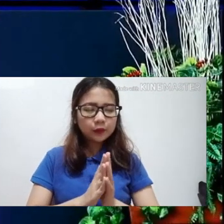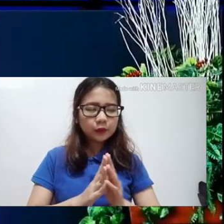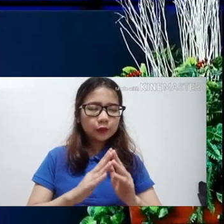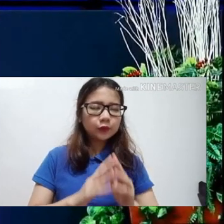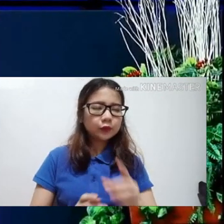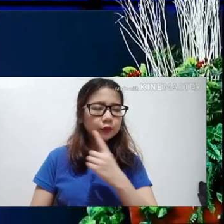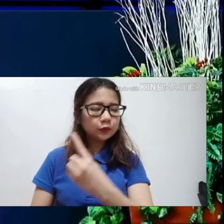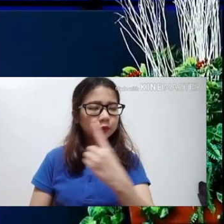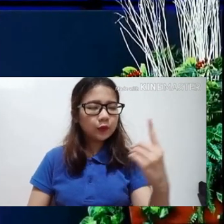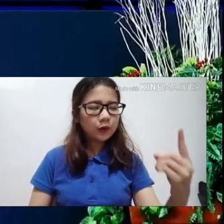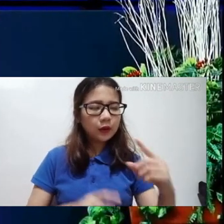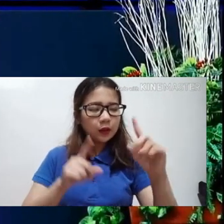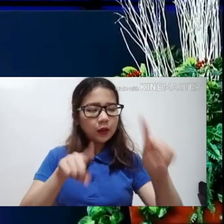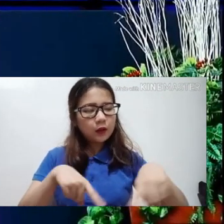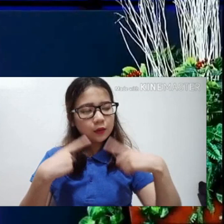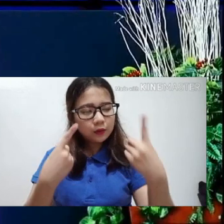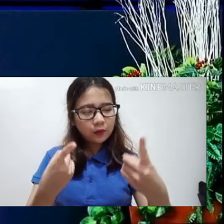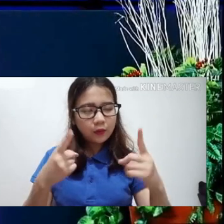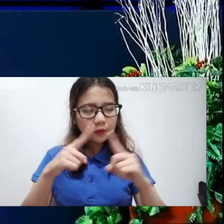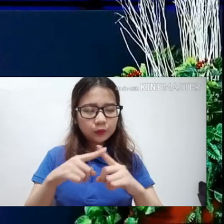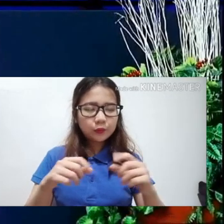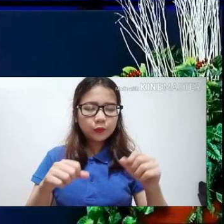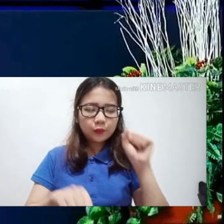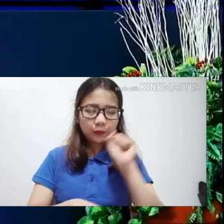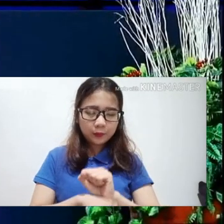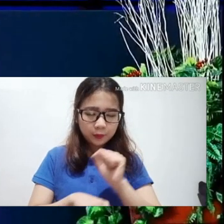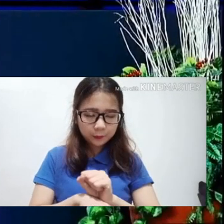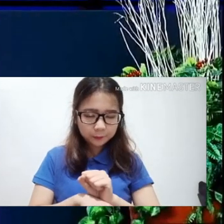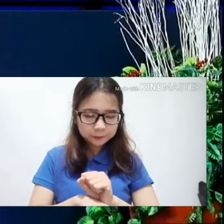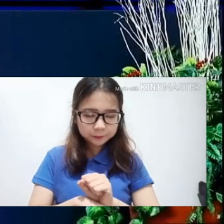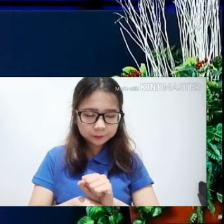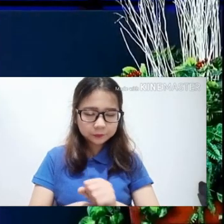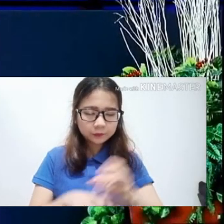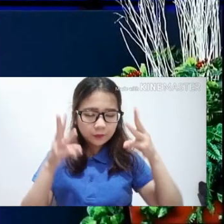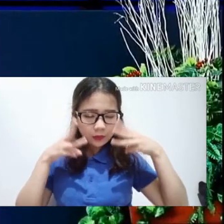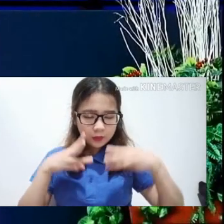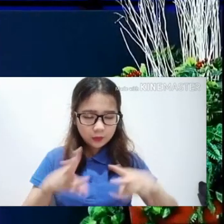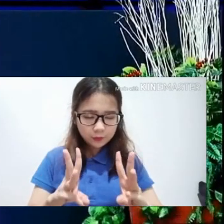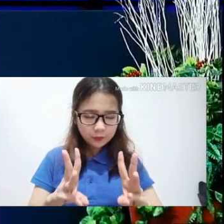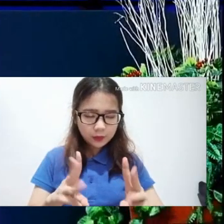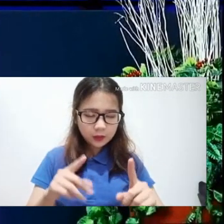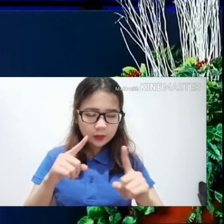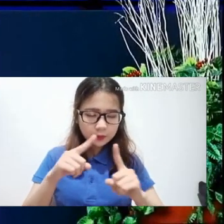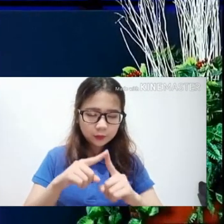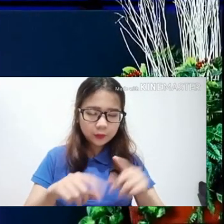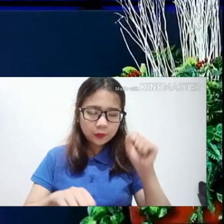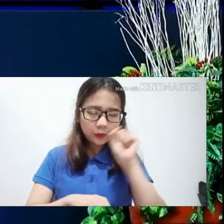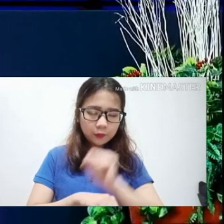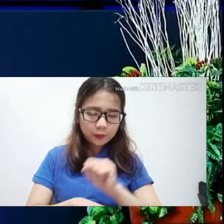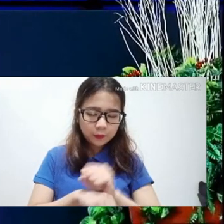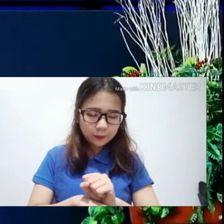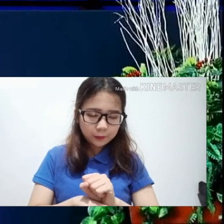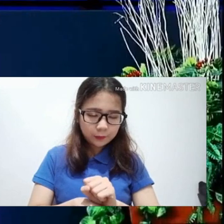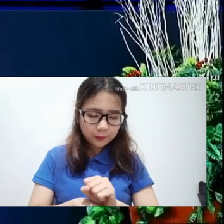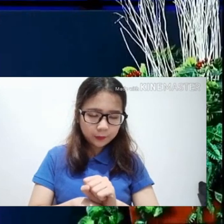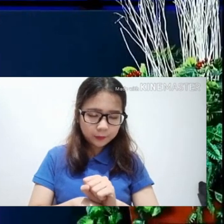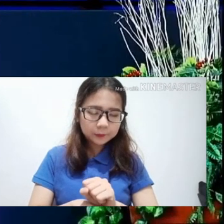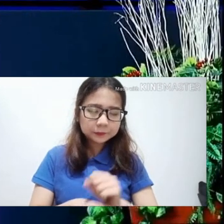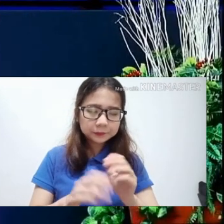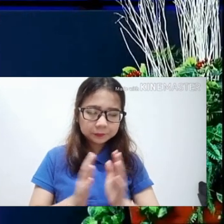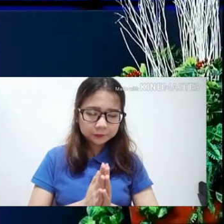right now. Nagbabalik po sila sa trabaho, sa kanila pong pag-commute, O Lord, sa kanila pong